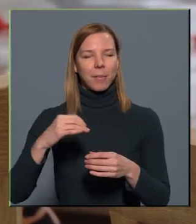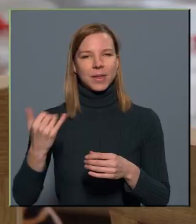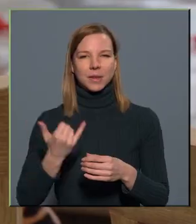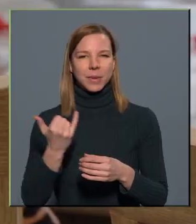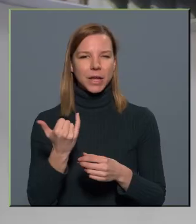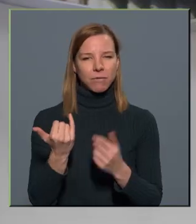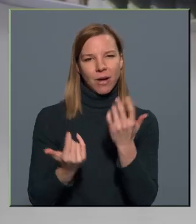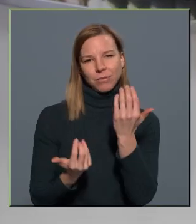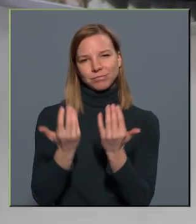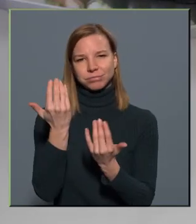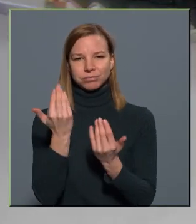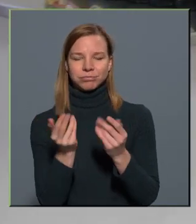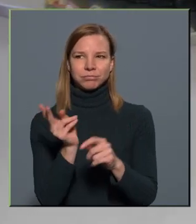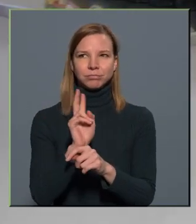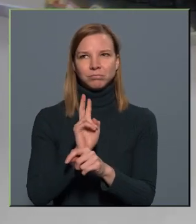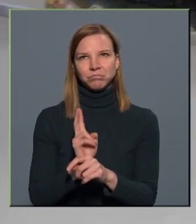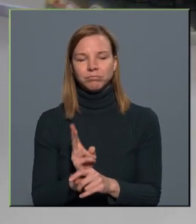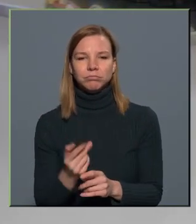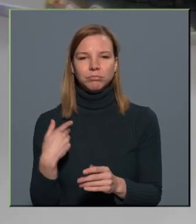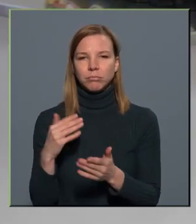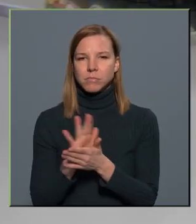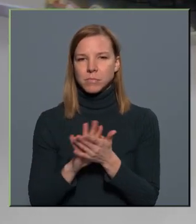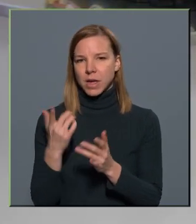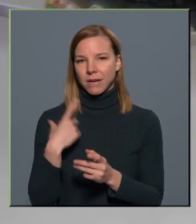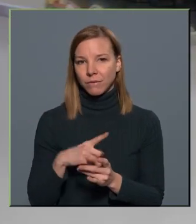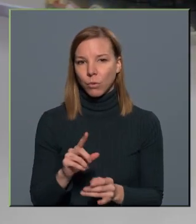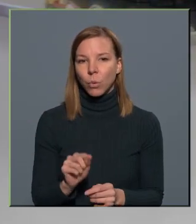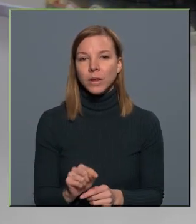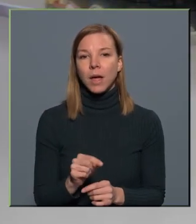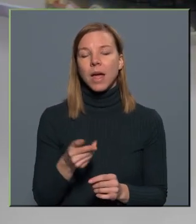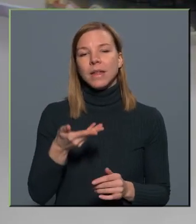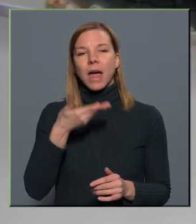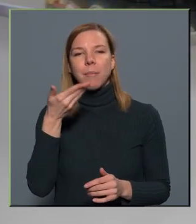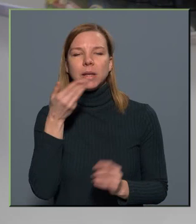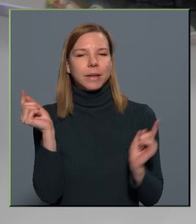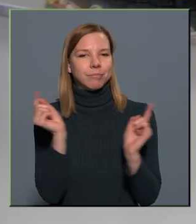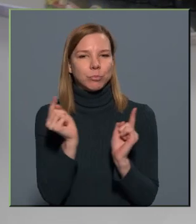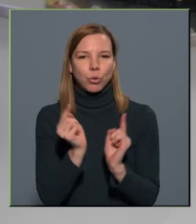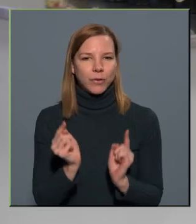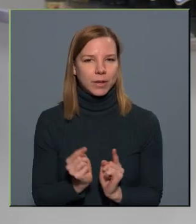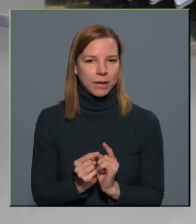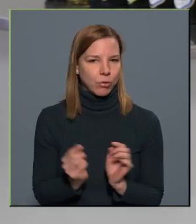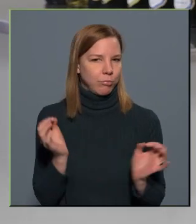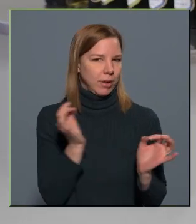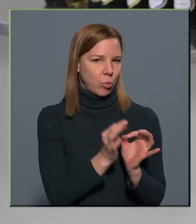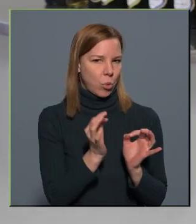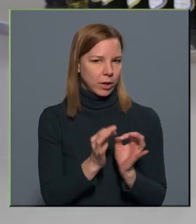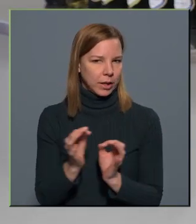gondolom, hogy csak említés szintjén érdemes szólni pár szót arról, hogy mi minden történt